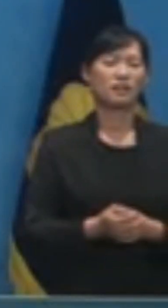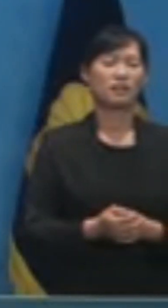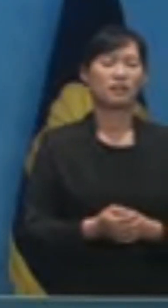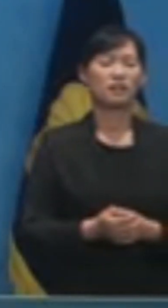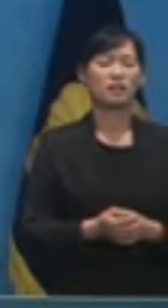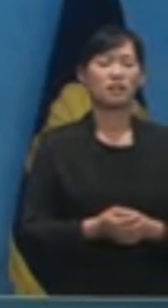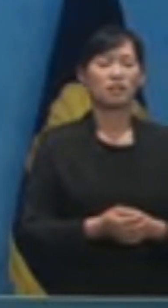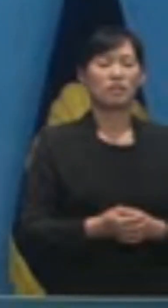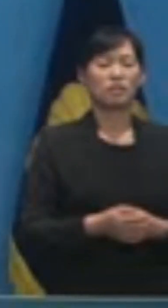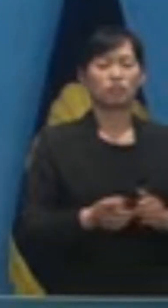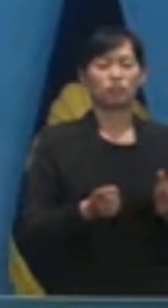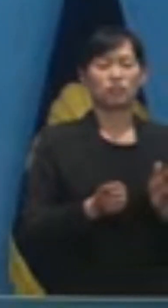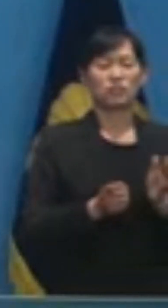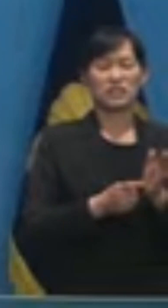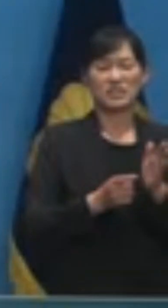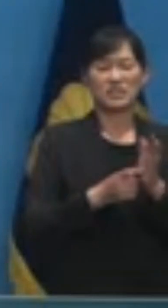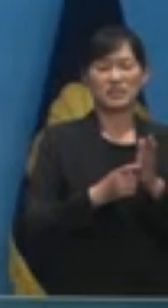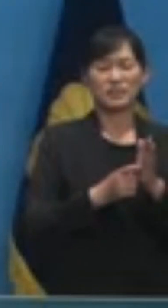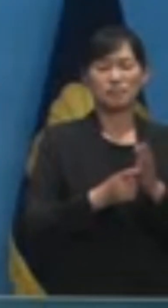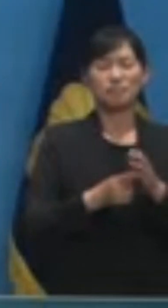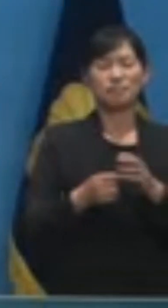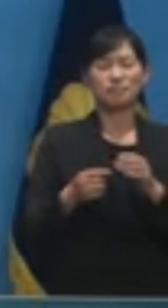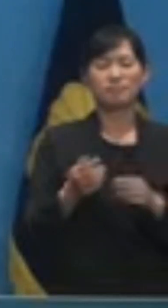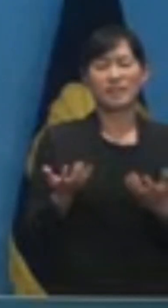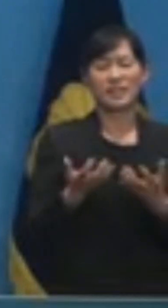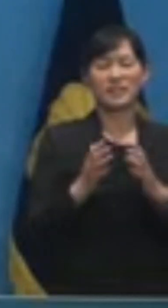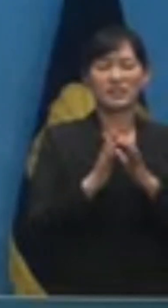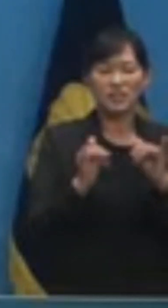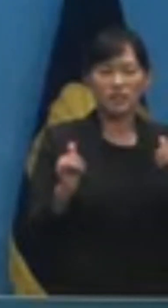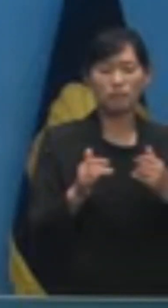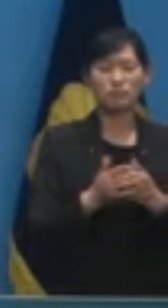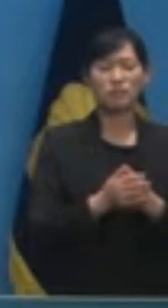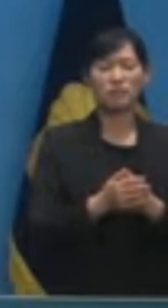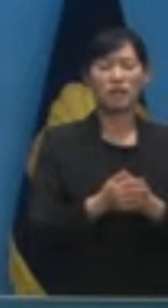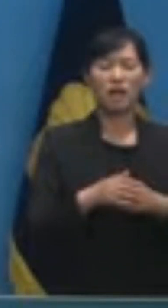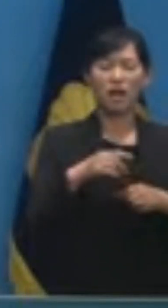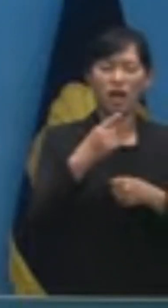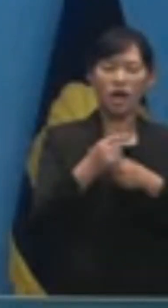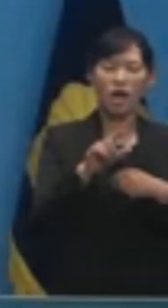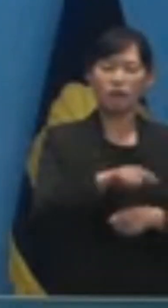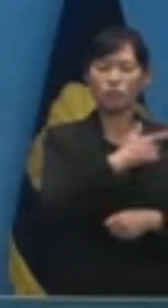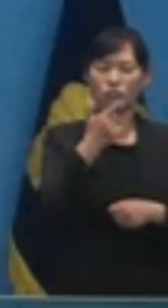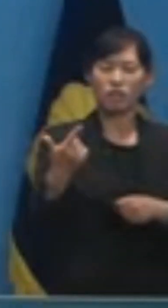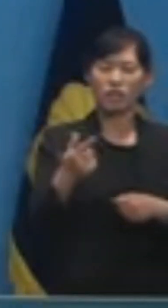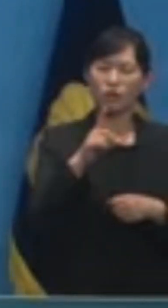경무부서의 구급대원은 하루 15건에서 20건 출동을 하고 있습니다.